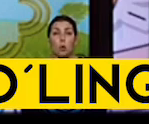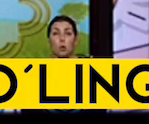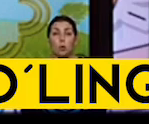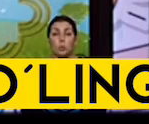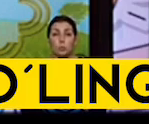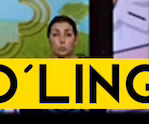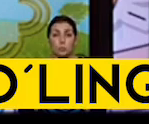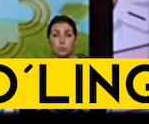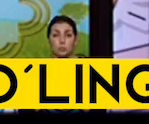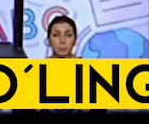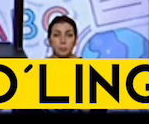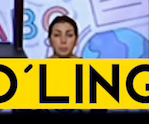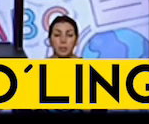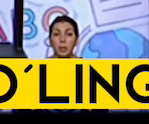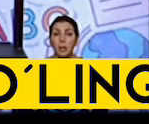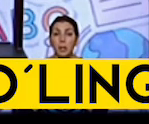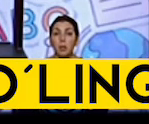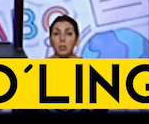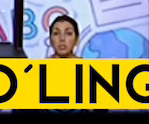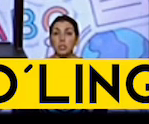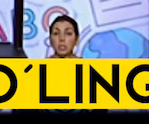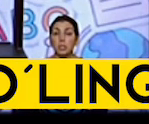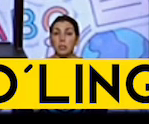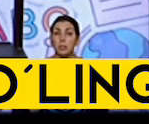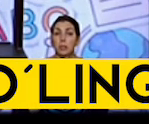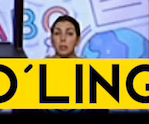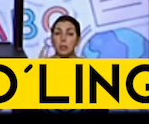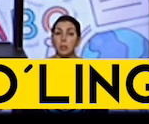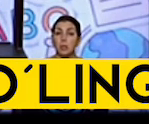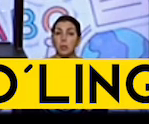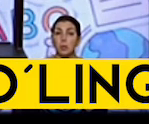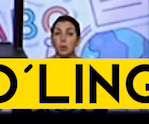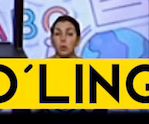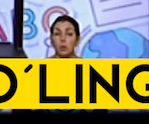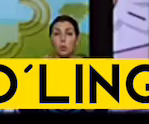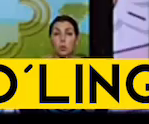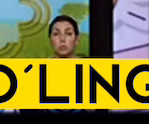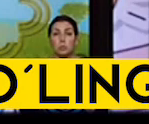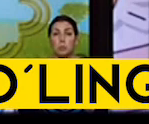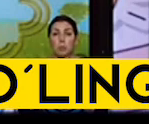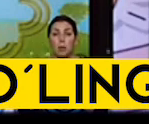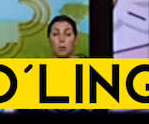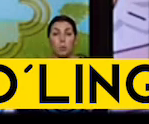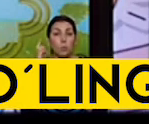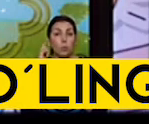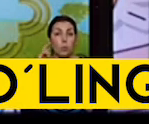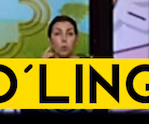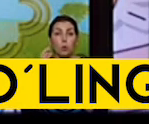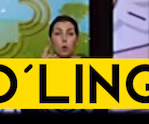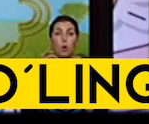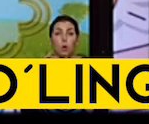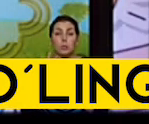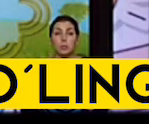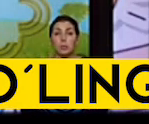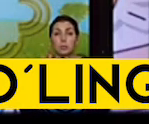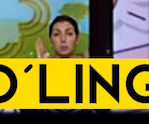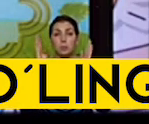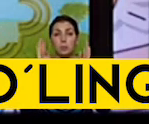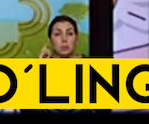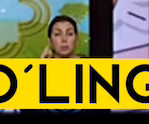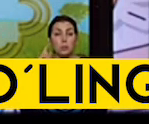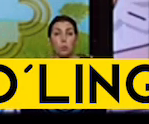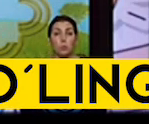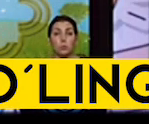qiluvchi moslama. Lekin she'rimizda ko'chma ma'noda qo'llanilgan. Uning quloqlari qalqonga